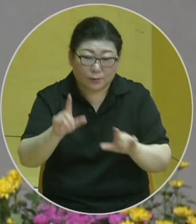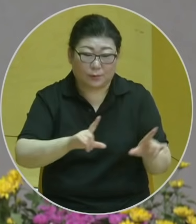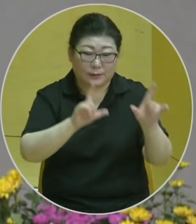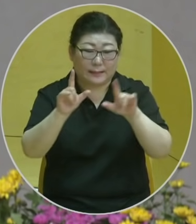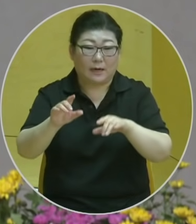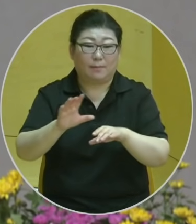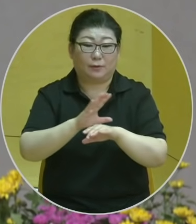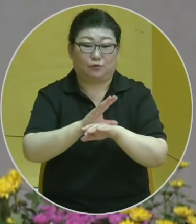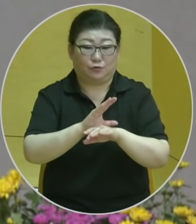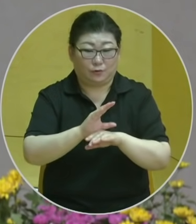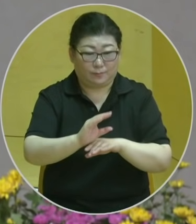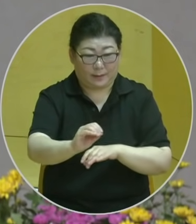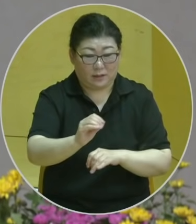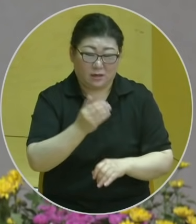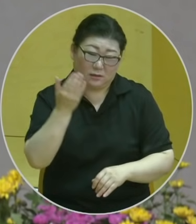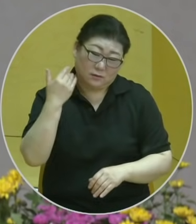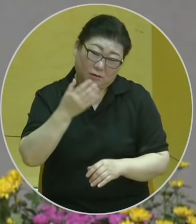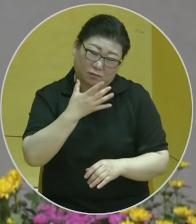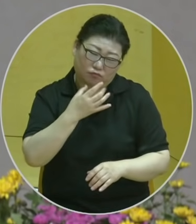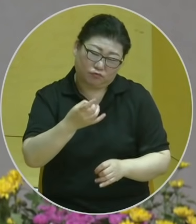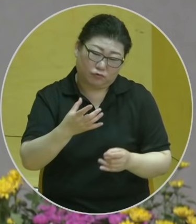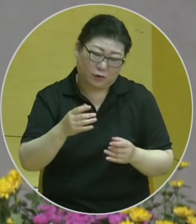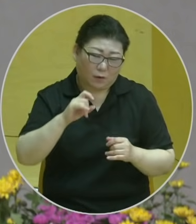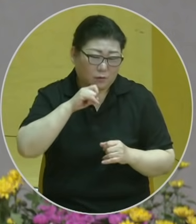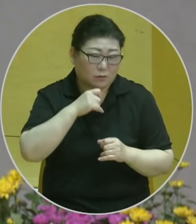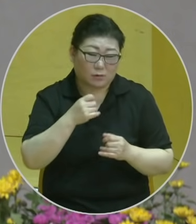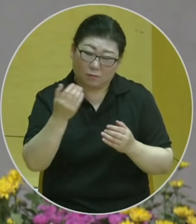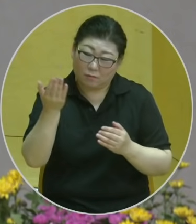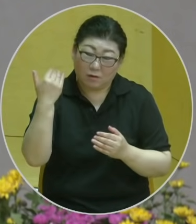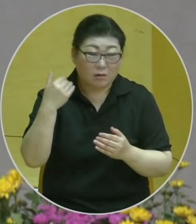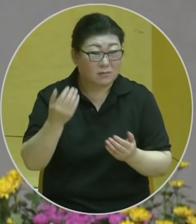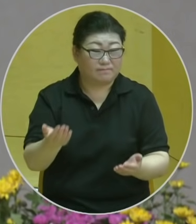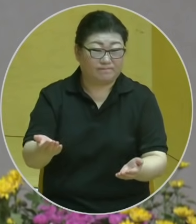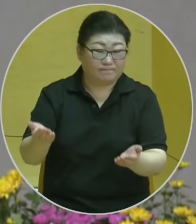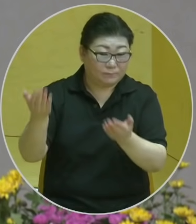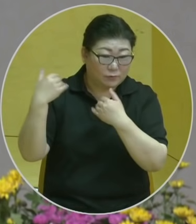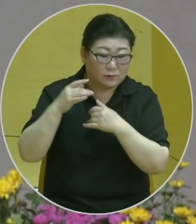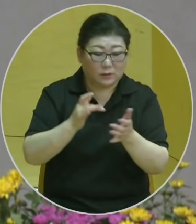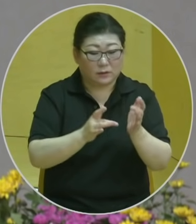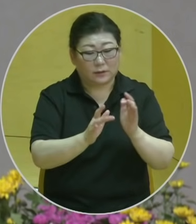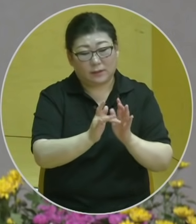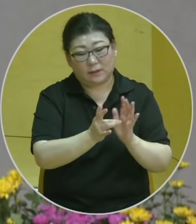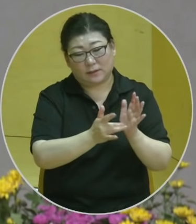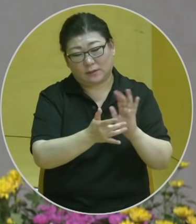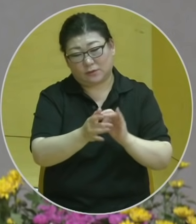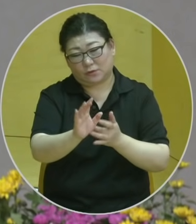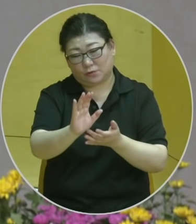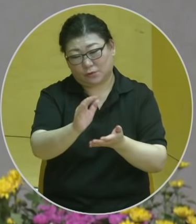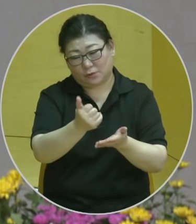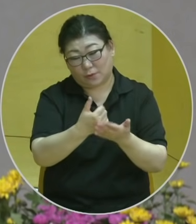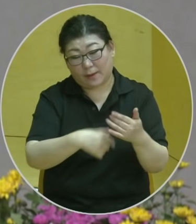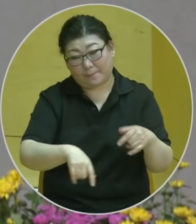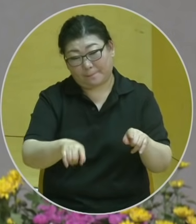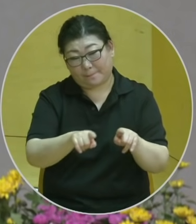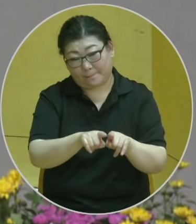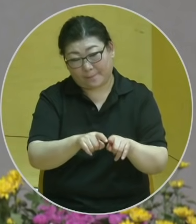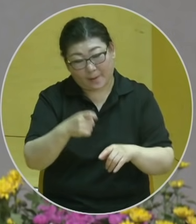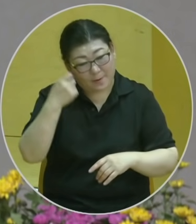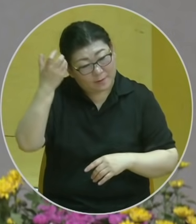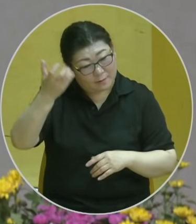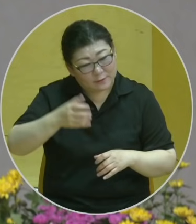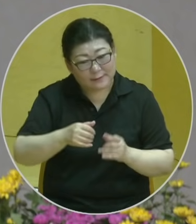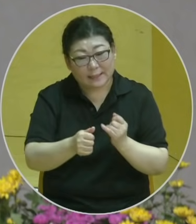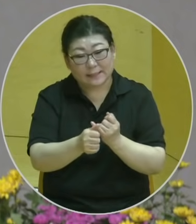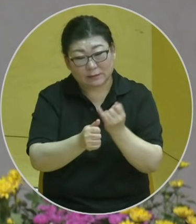불행하고 어려웠던 과거는 지나가고 예수 그리스도와 함께 영적인 신부가 되어서 주님과 결혼해서